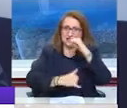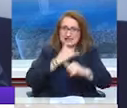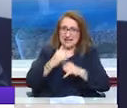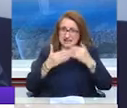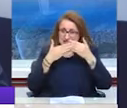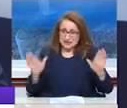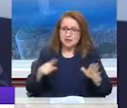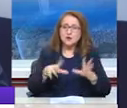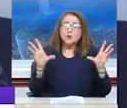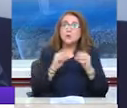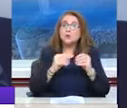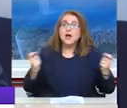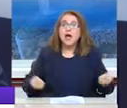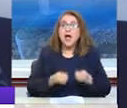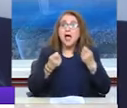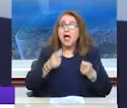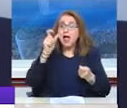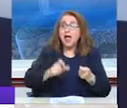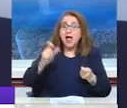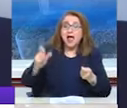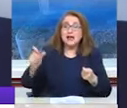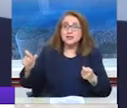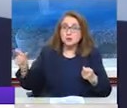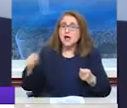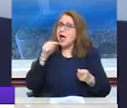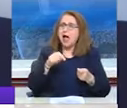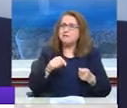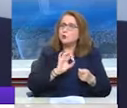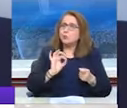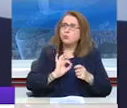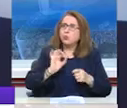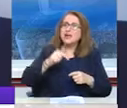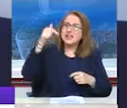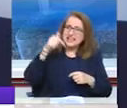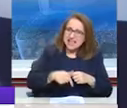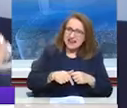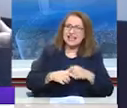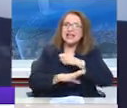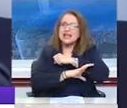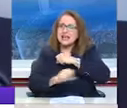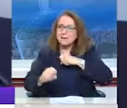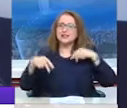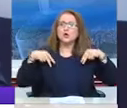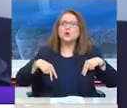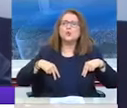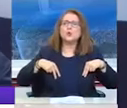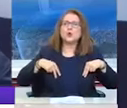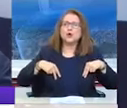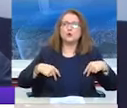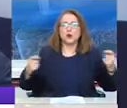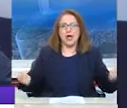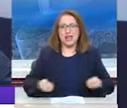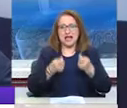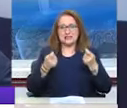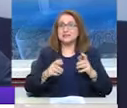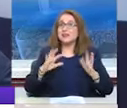supportemployees.ieca.gr για τους εργαζόμενους που θα βρίσκεται στον ιστότοπο της Γενικής Γραμματείας του Υπουργείου Εργασίας, ώστε και οι εργαζόμενοι